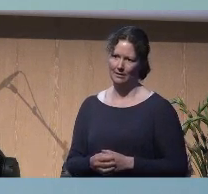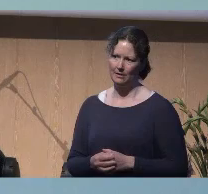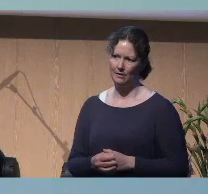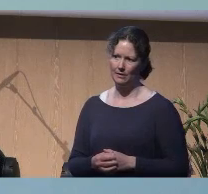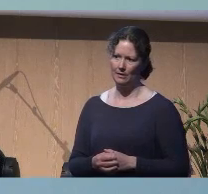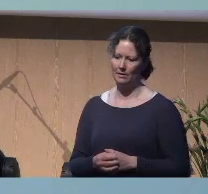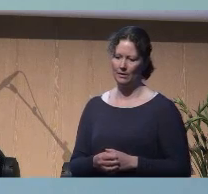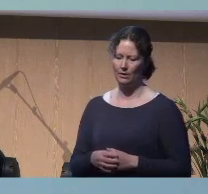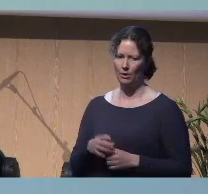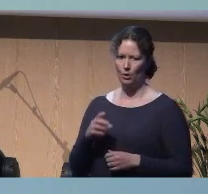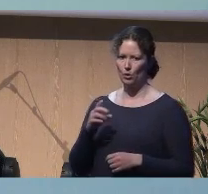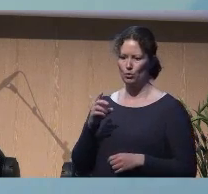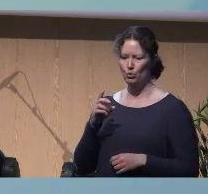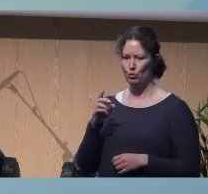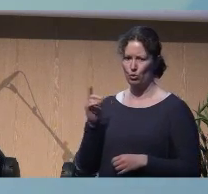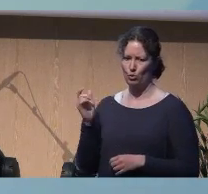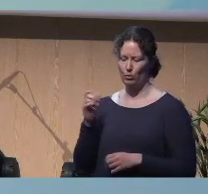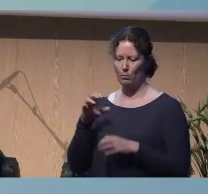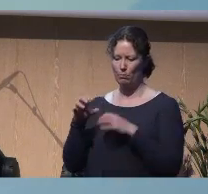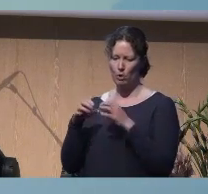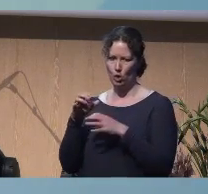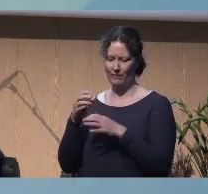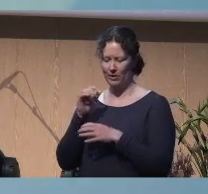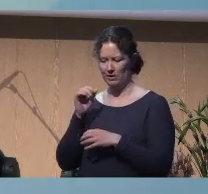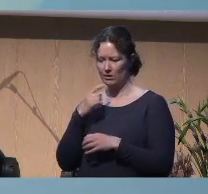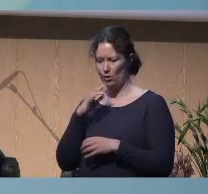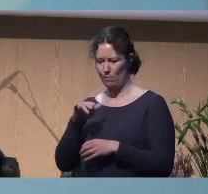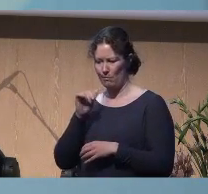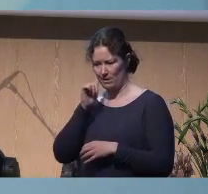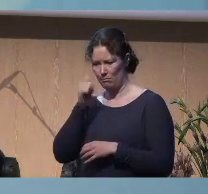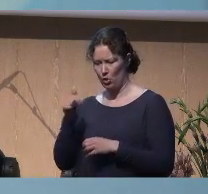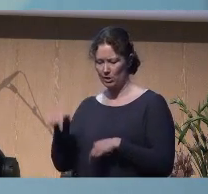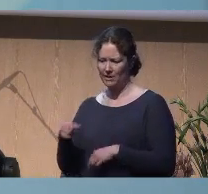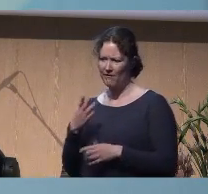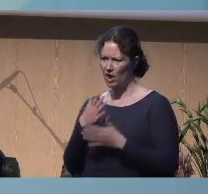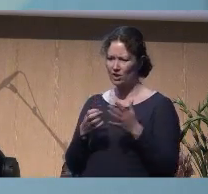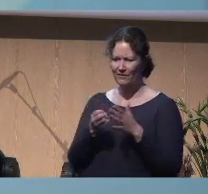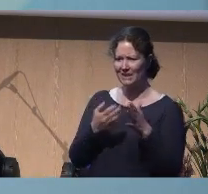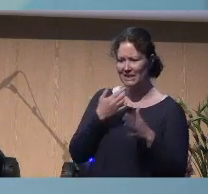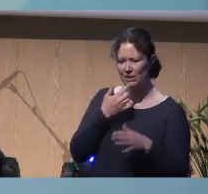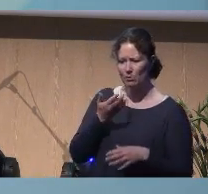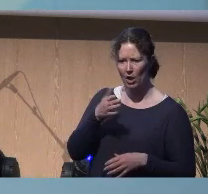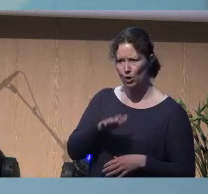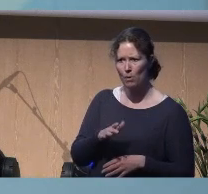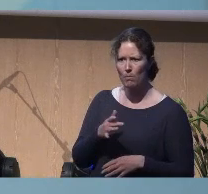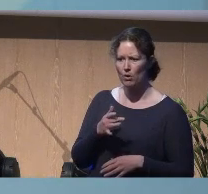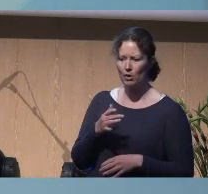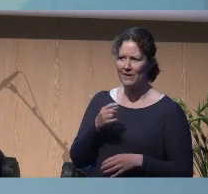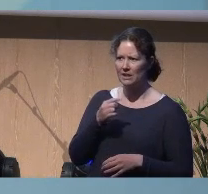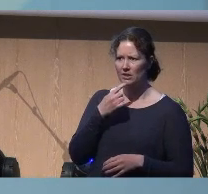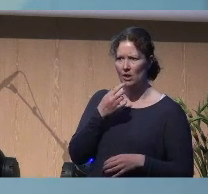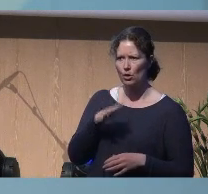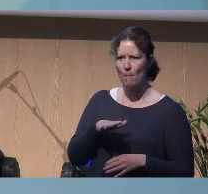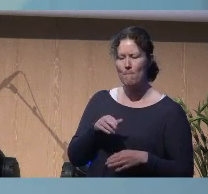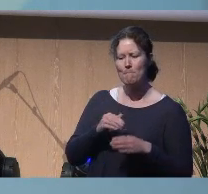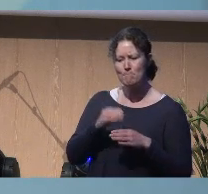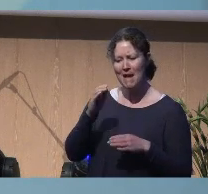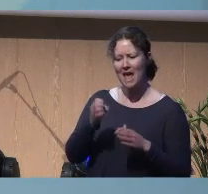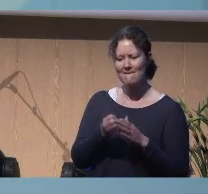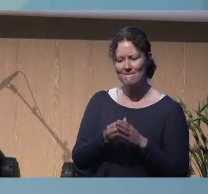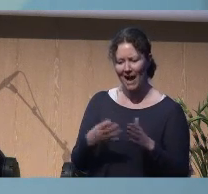Bjørn Gullvåg var innom dette i morges også. Hva slags type verdier det vi snakker om når vi snakker om